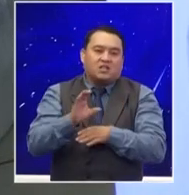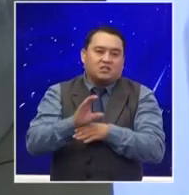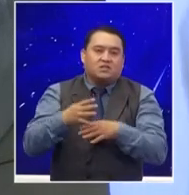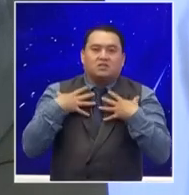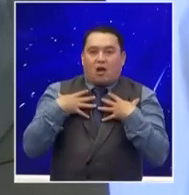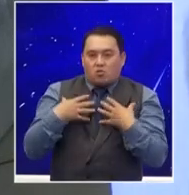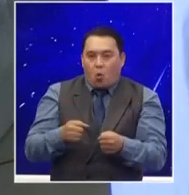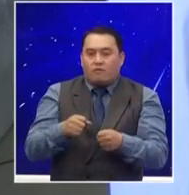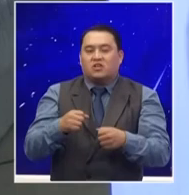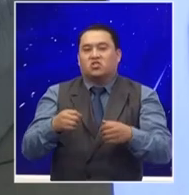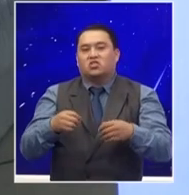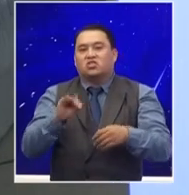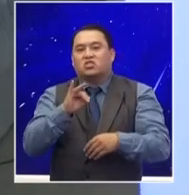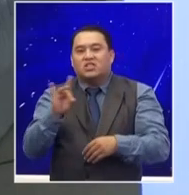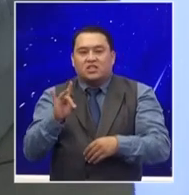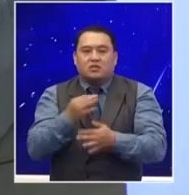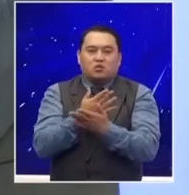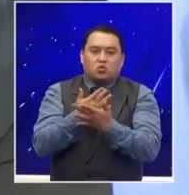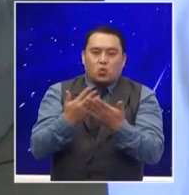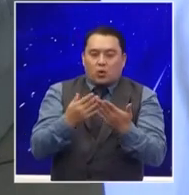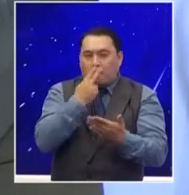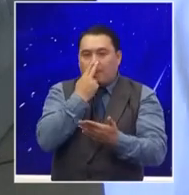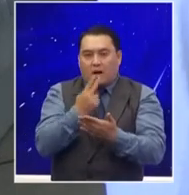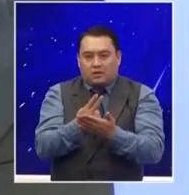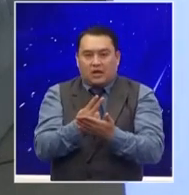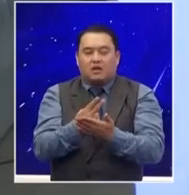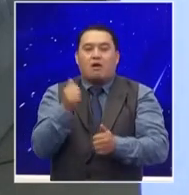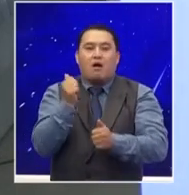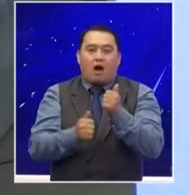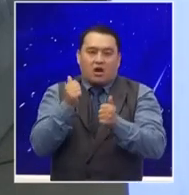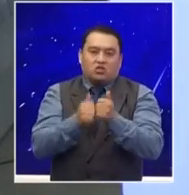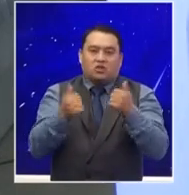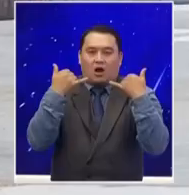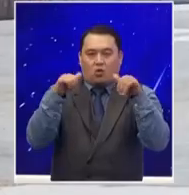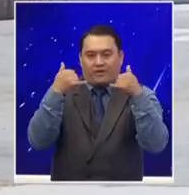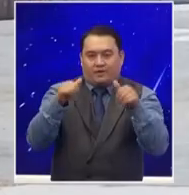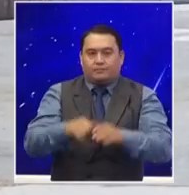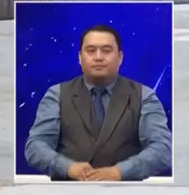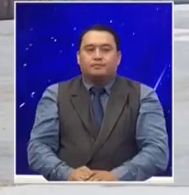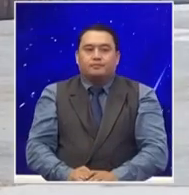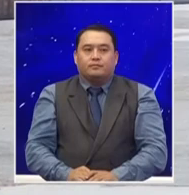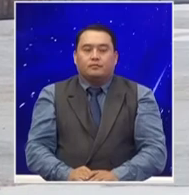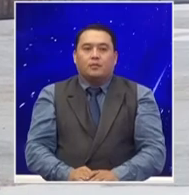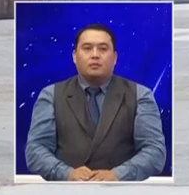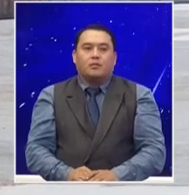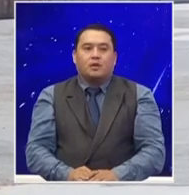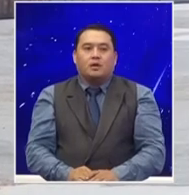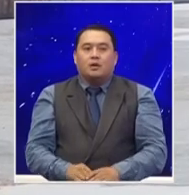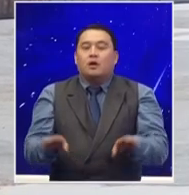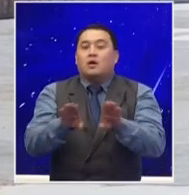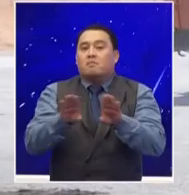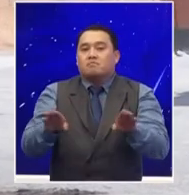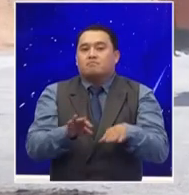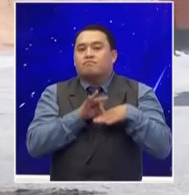состоянии здоровья, жирности молока и многих других показателях каждой коровы. Наряду с этим Коктал-Агро является одним